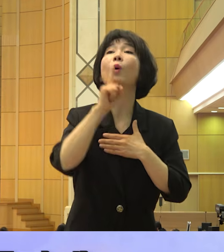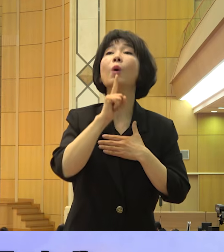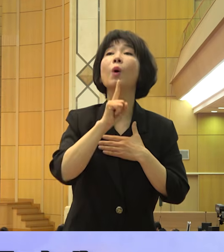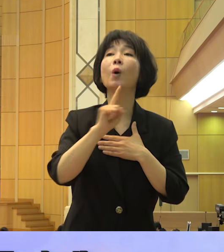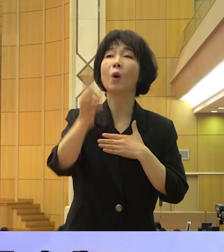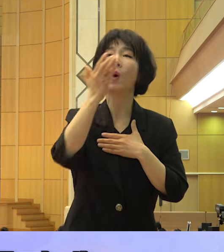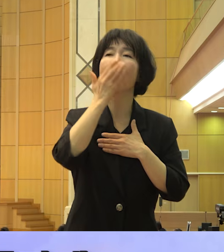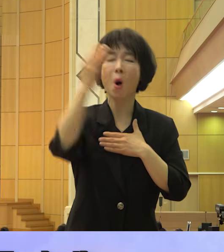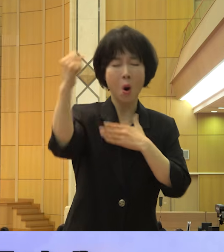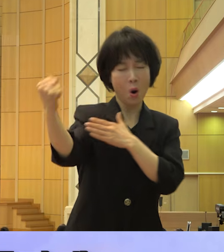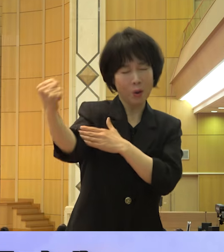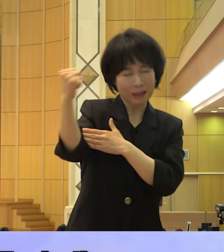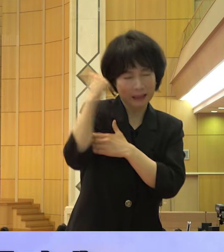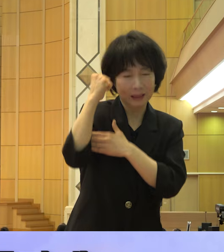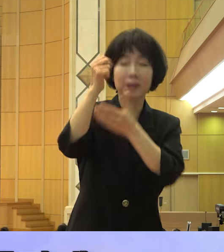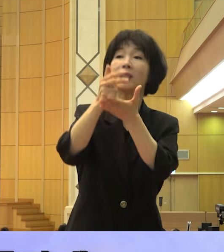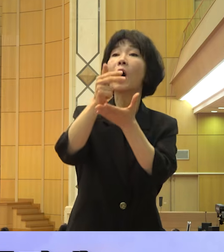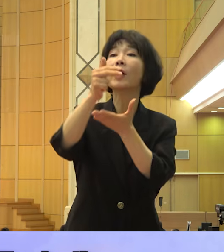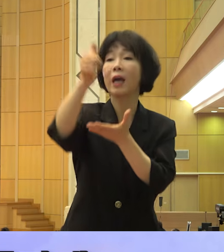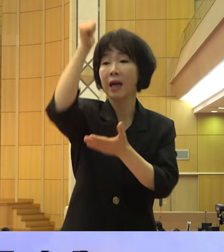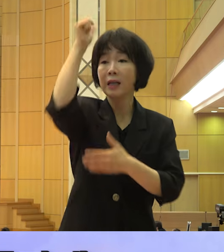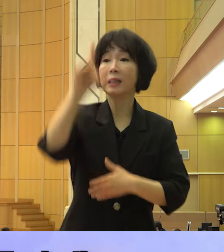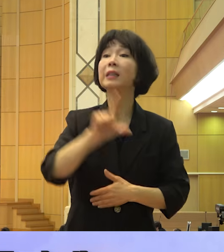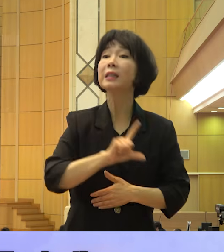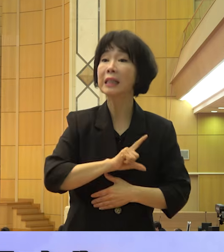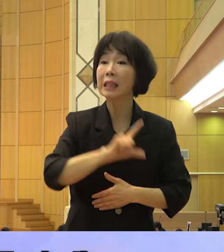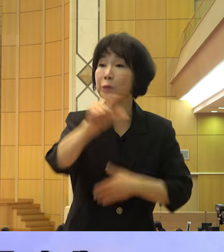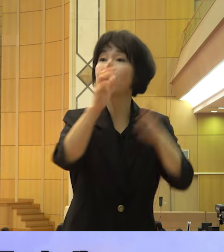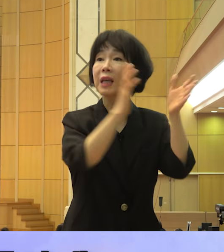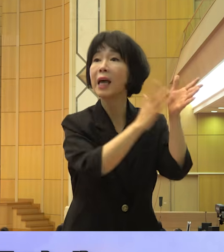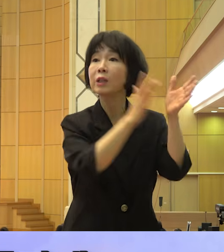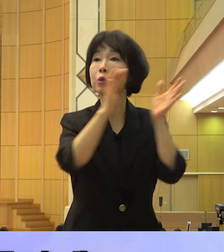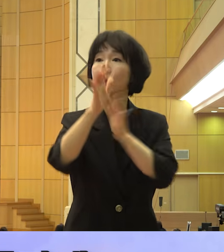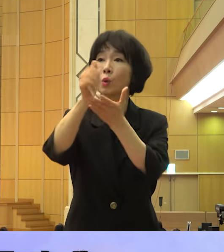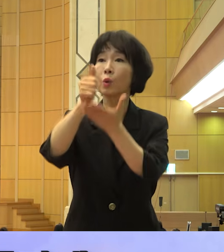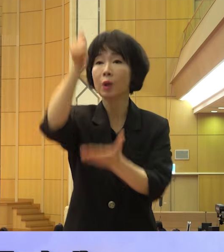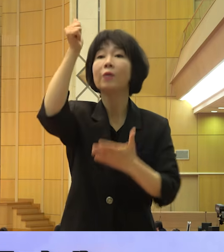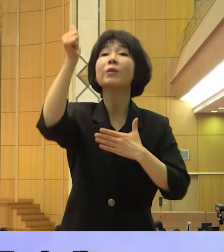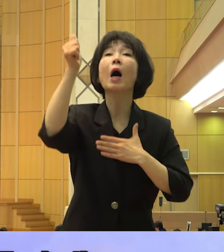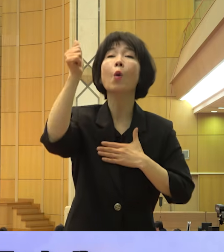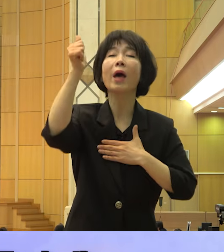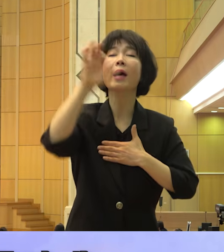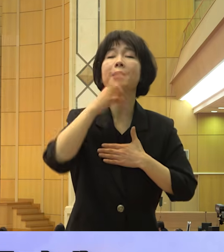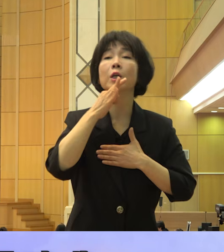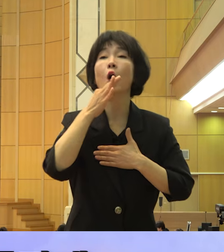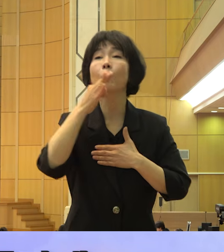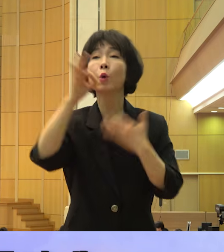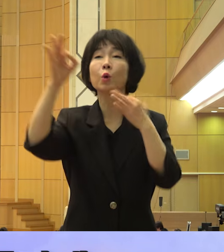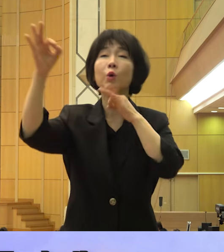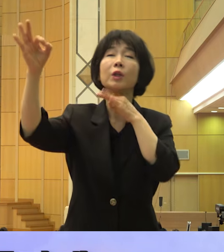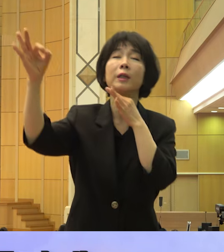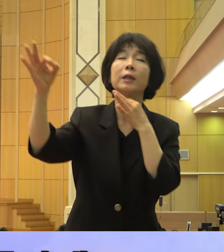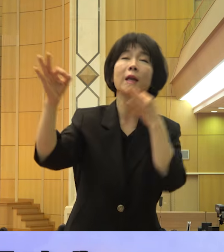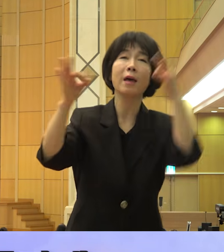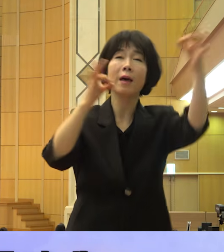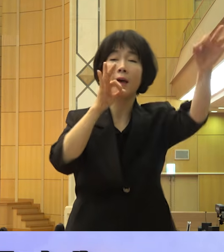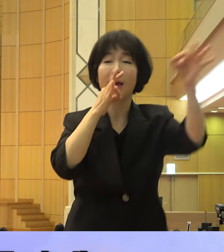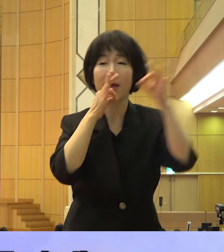예수. 오 능력의 그 이름 예수 나 외쳐